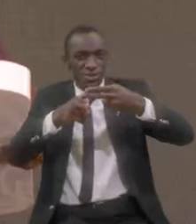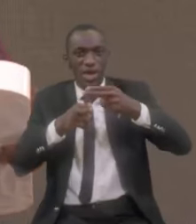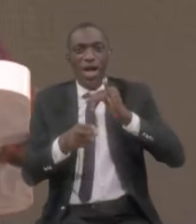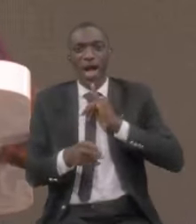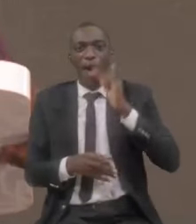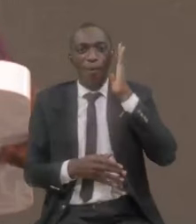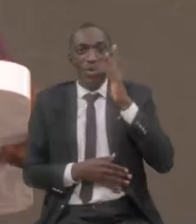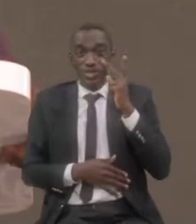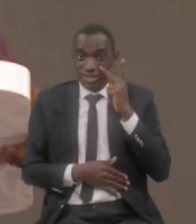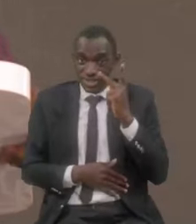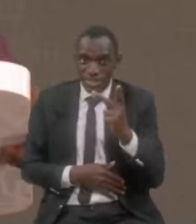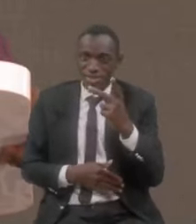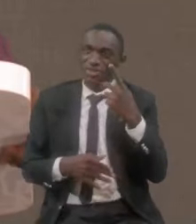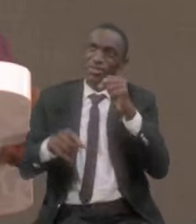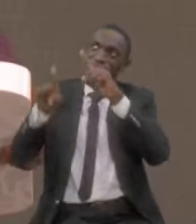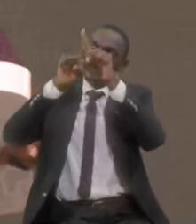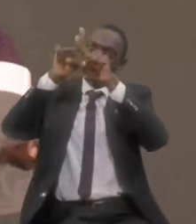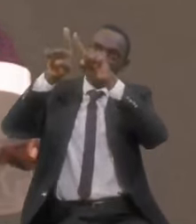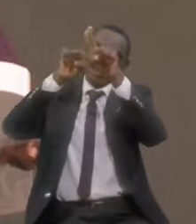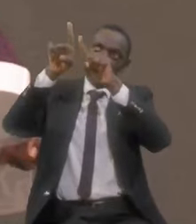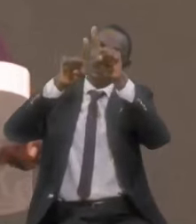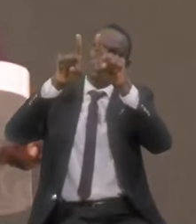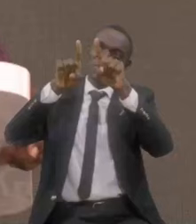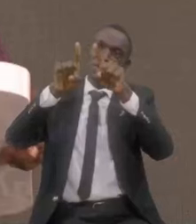je verrai les étoiles.